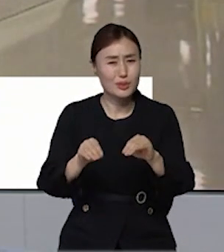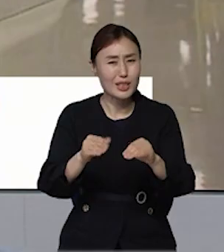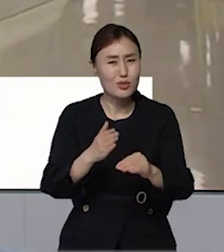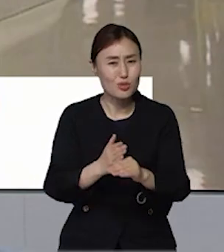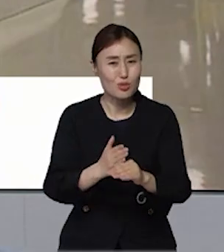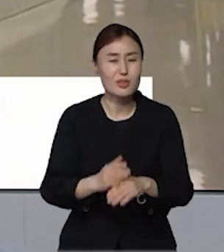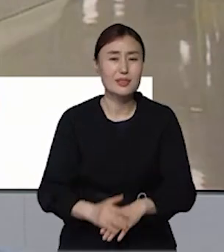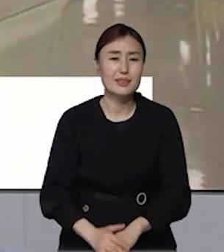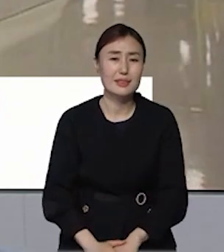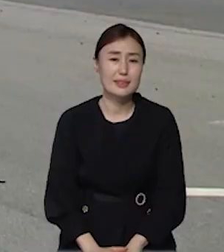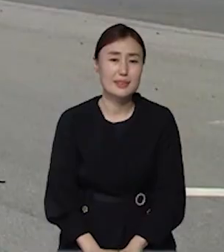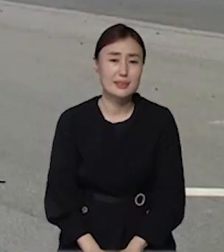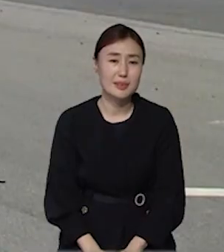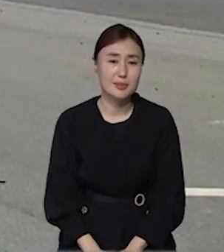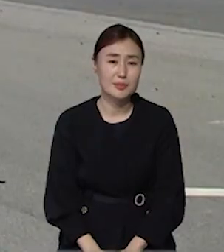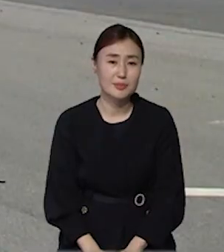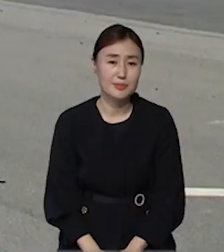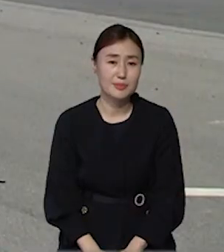보도입니다.